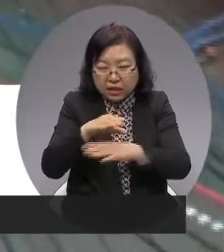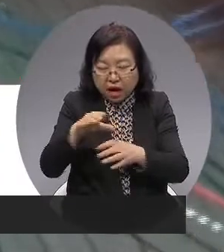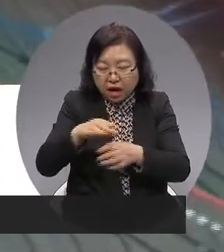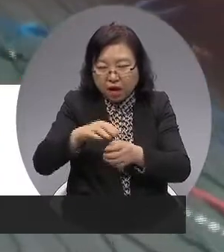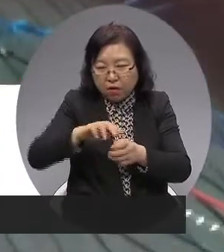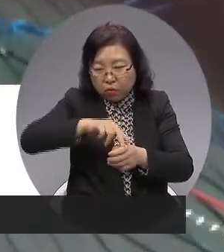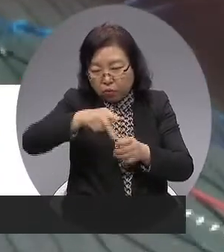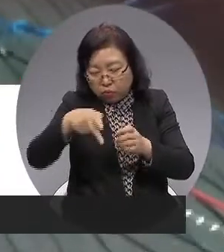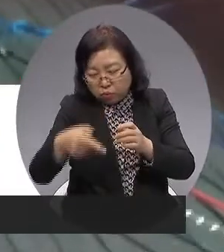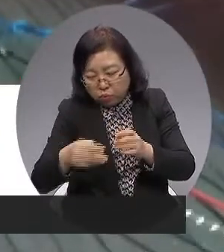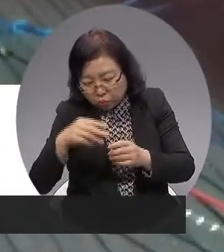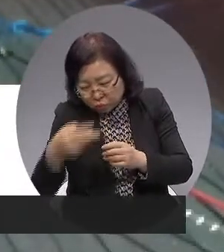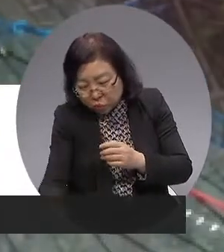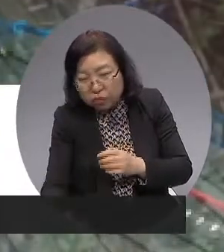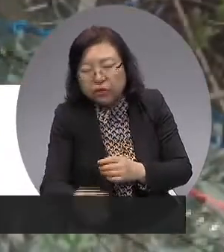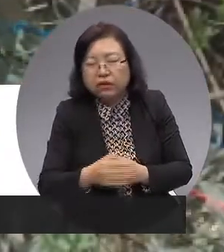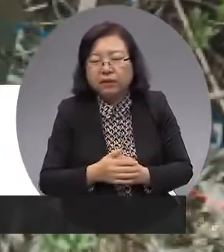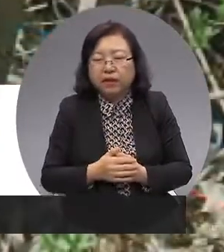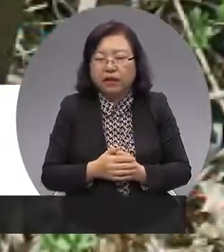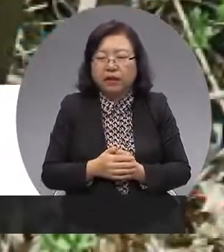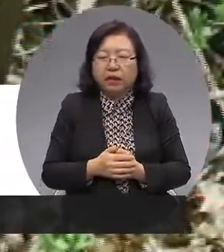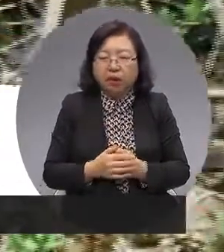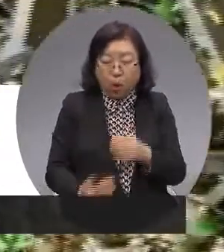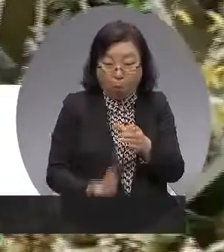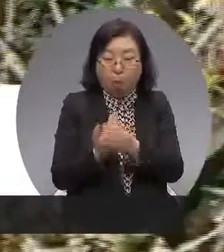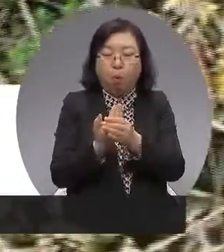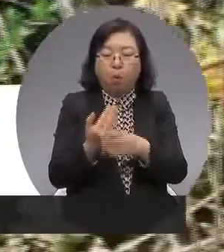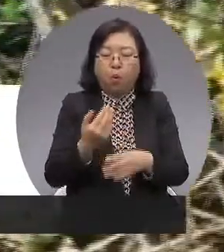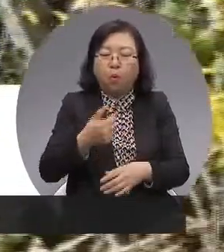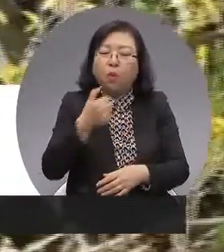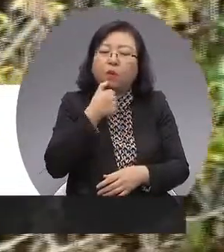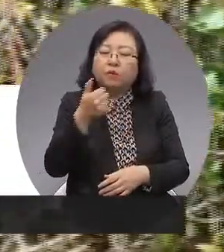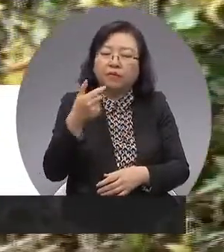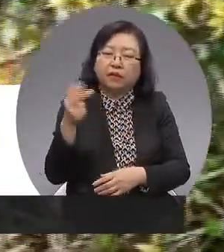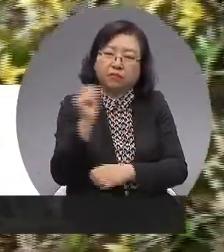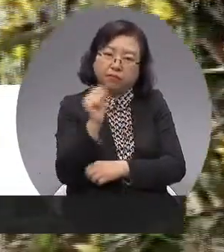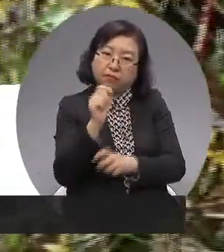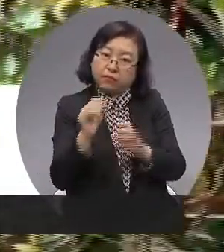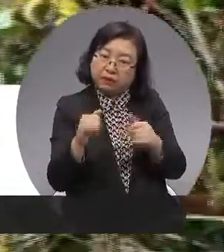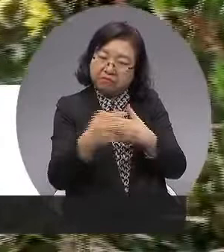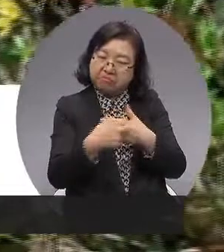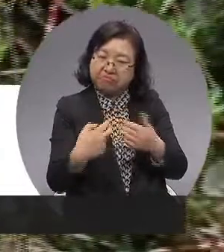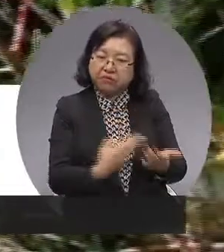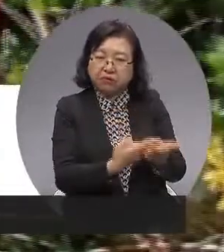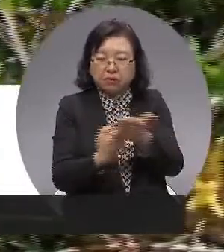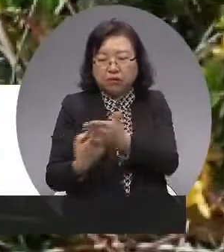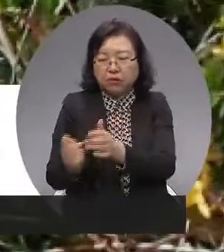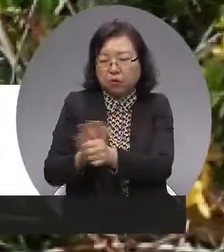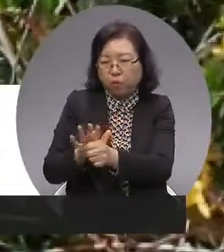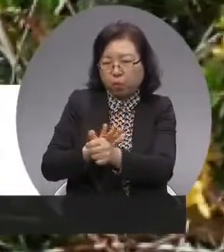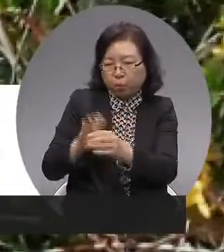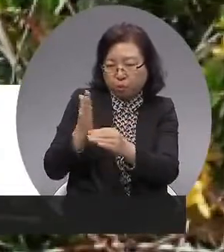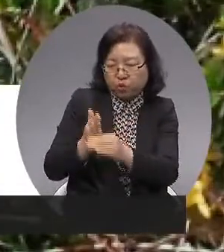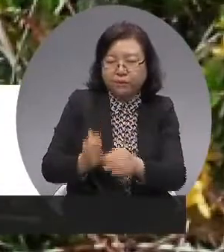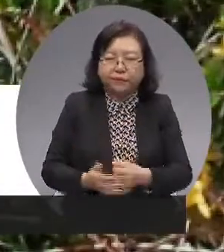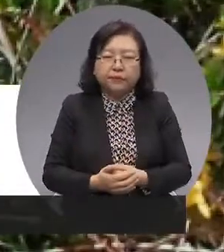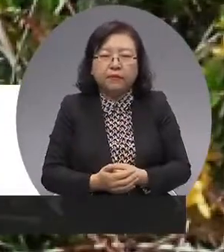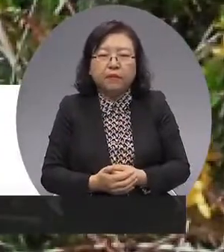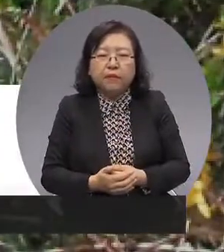30m 아래로 추락했습니다. 이 사고로 50대 운전자가 병원으로 옮겨져 치료를 받고